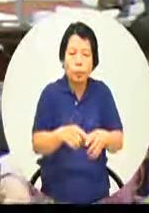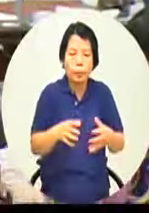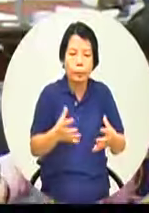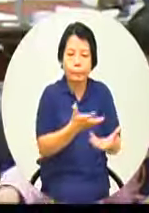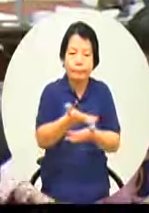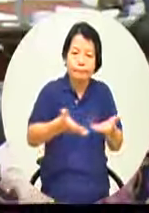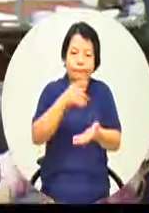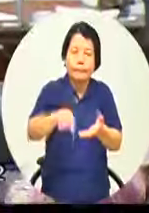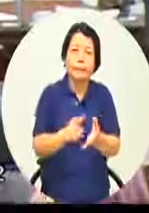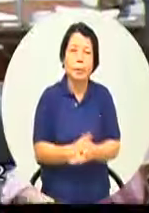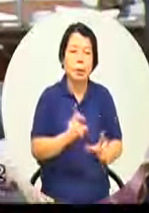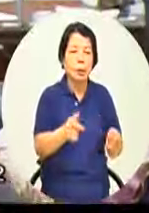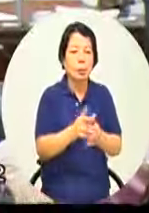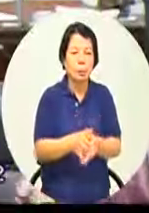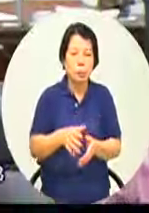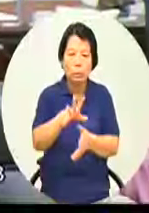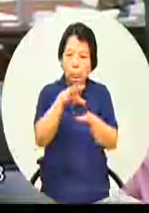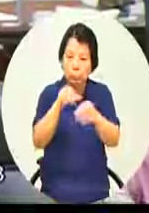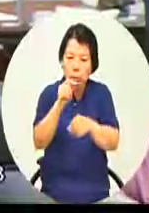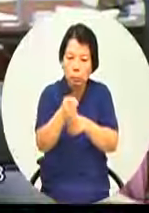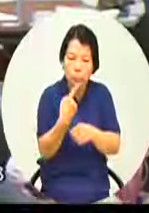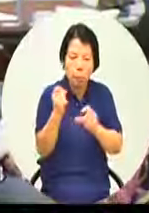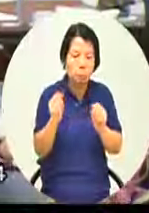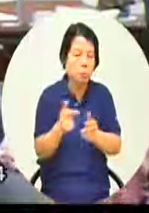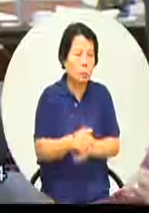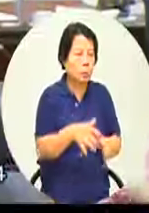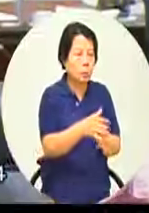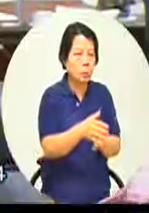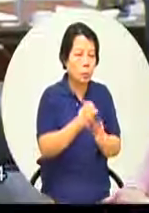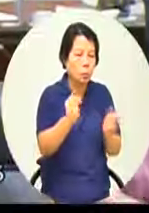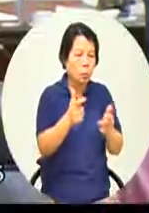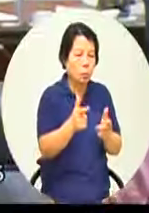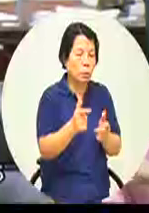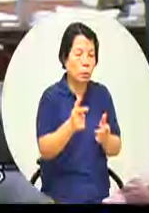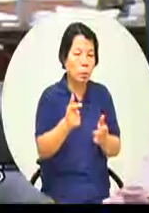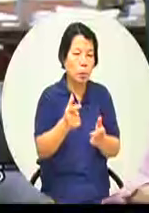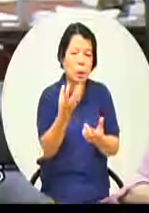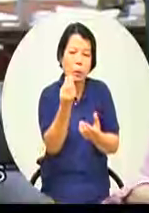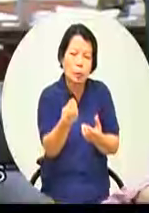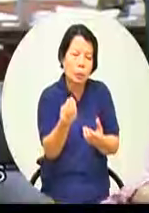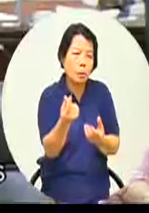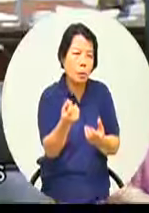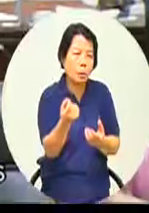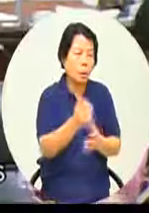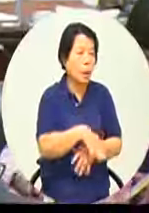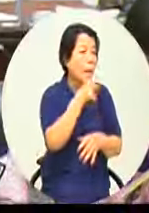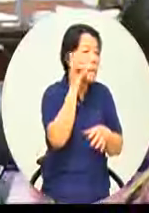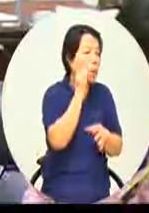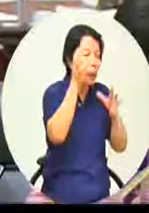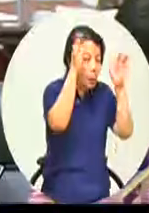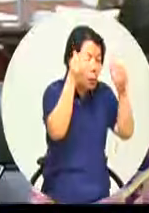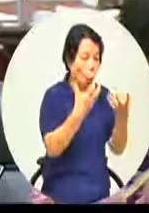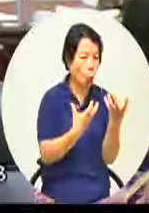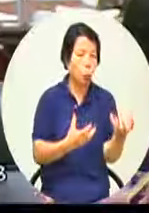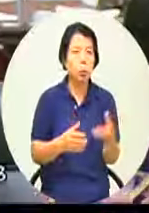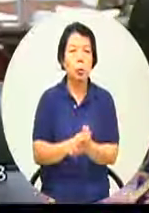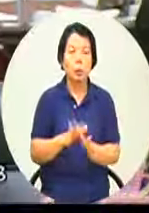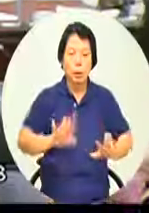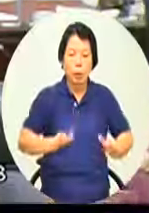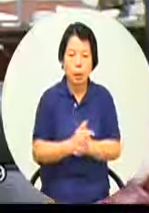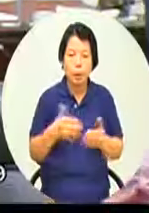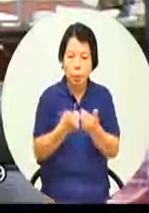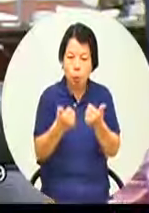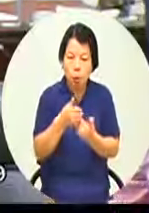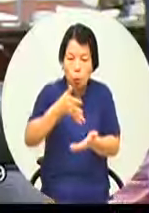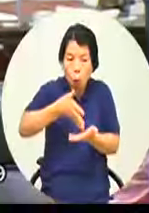像猫跟狗一样有那么多的资源去支撑它。所以说我今天特别来讲这个议题，